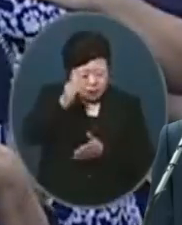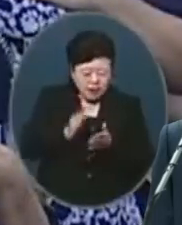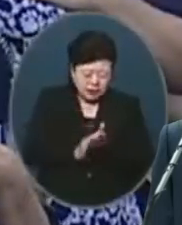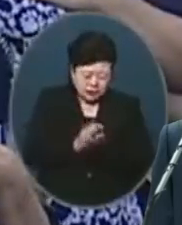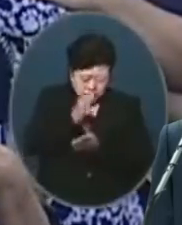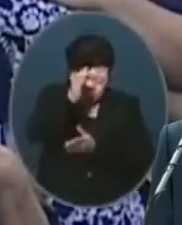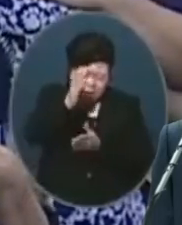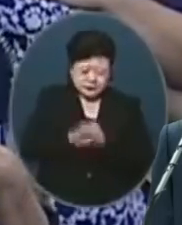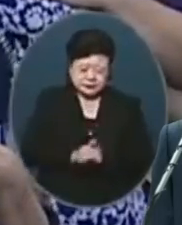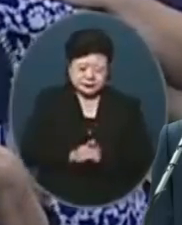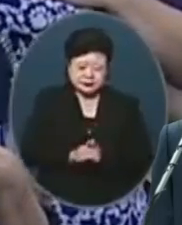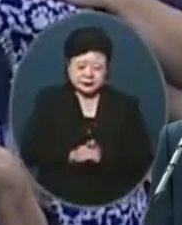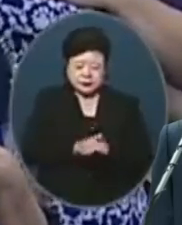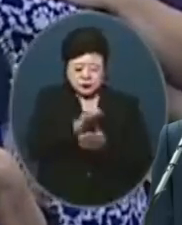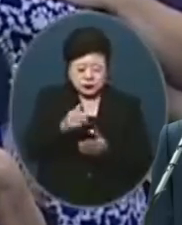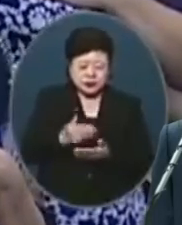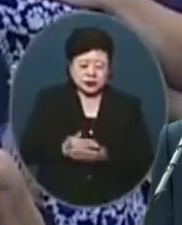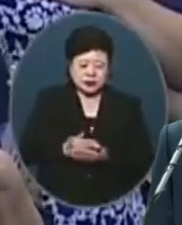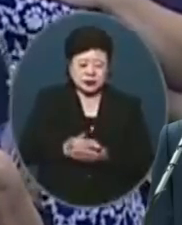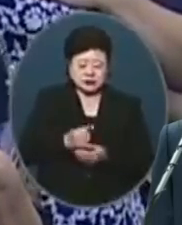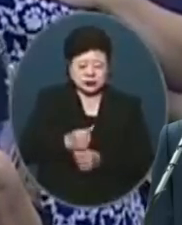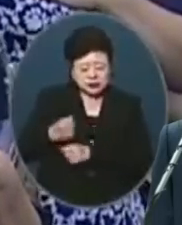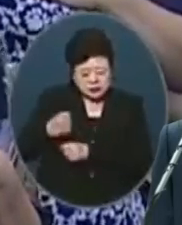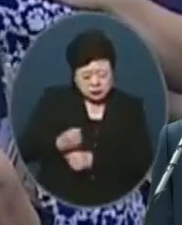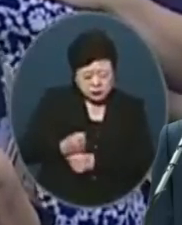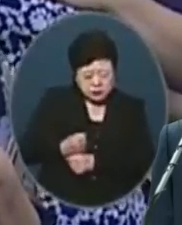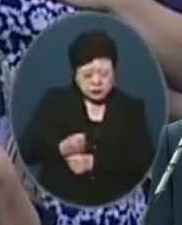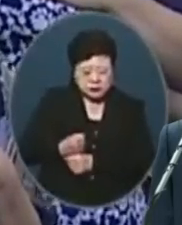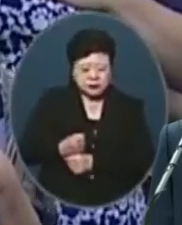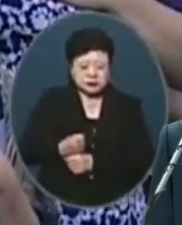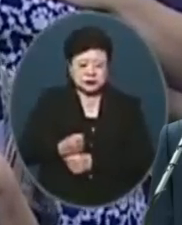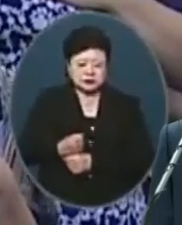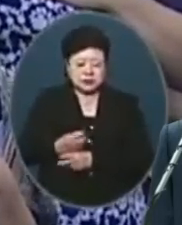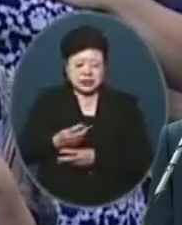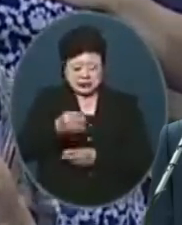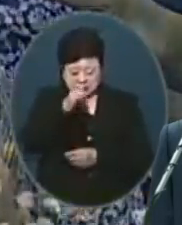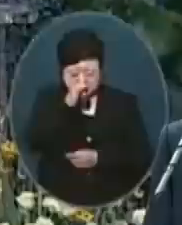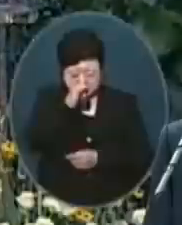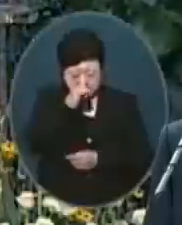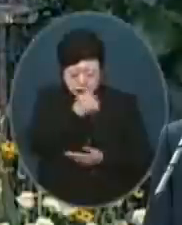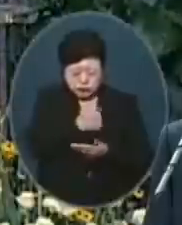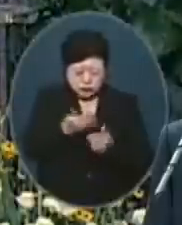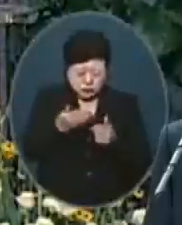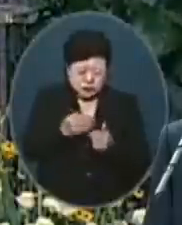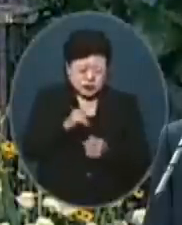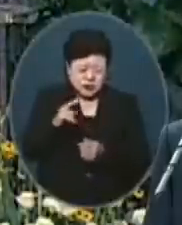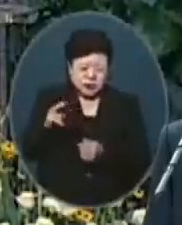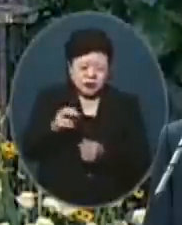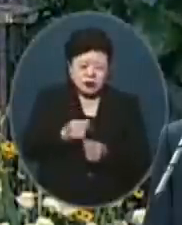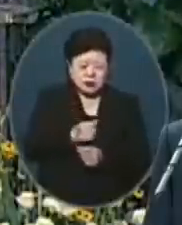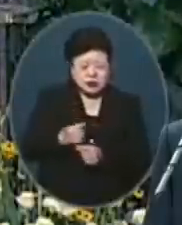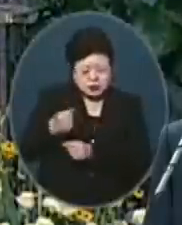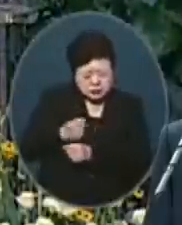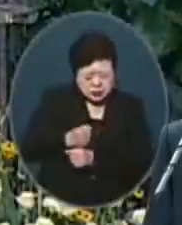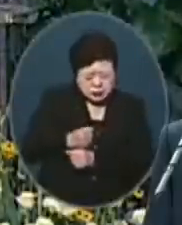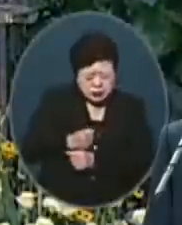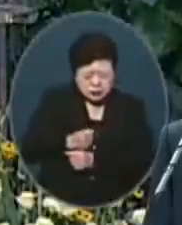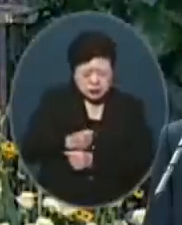할렐루야. 우리들에게 수고하고 무거운 짐을 짐 사람들도 많이 있습니다. 주님이 쓰여 그 수고하고 무거운